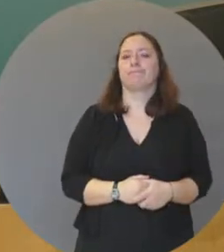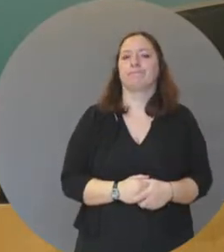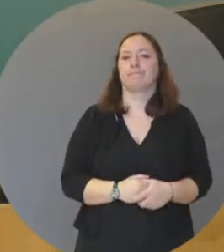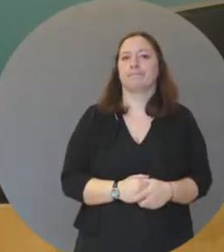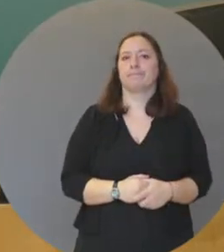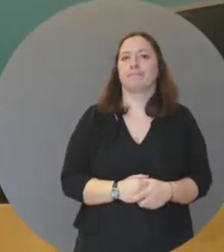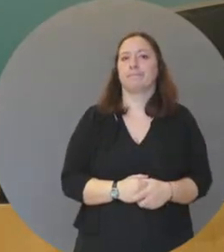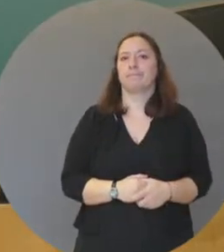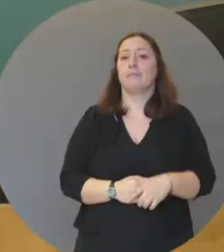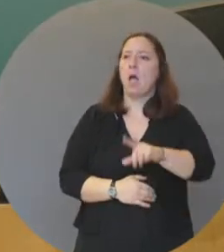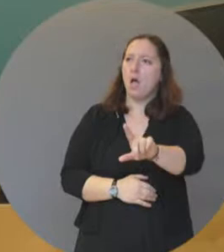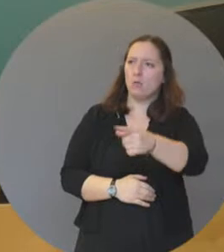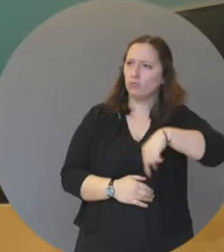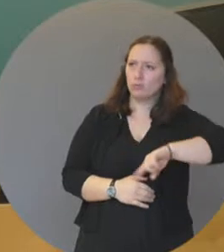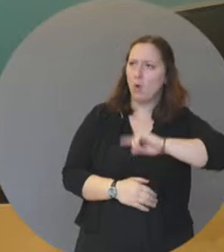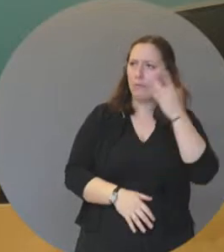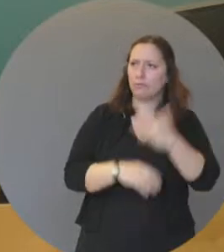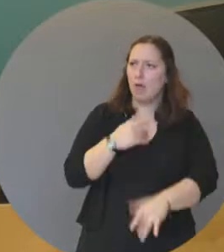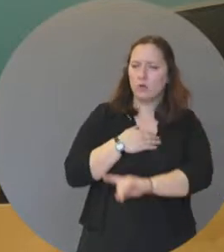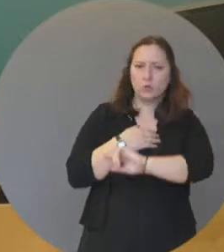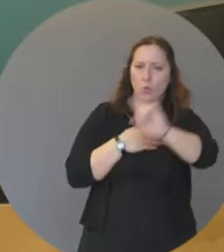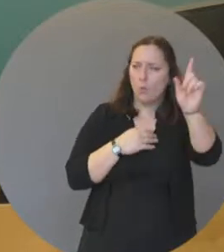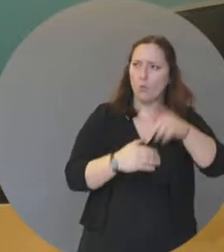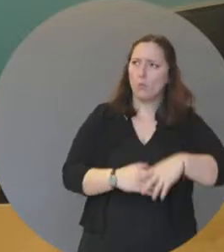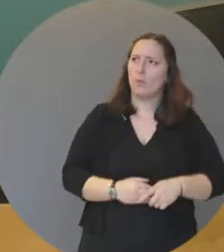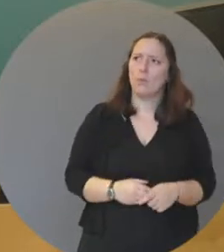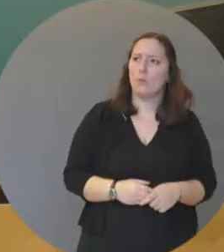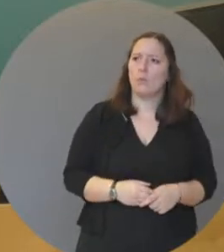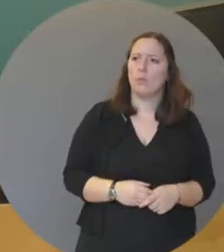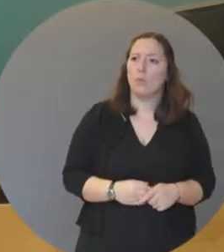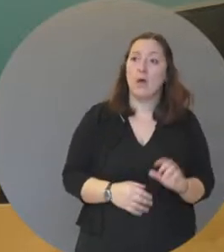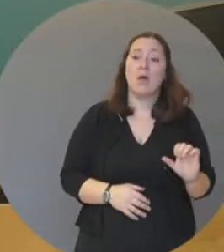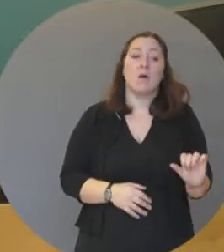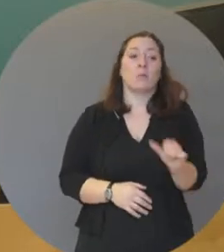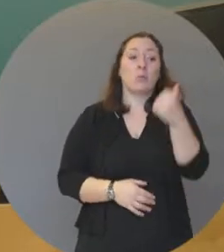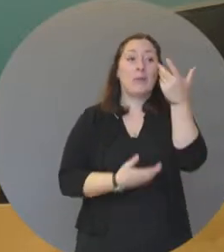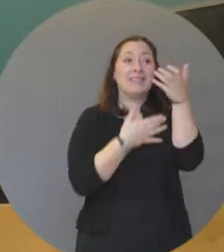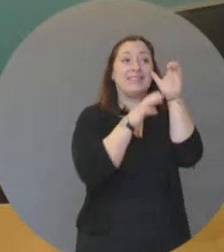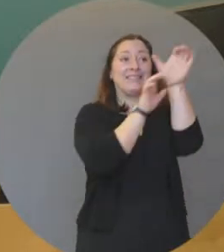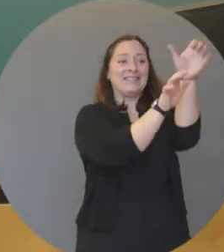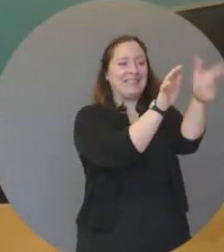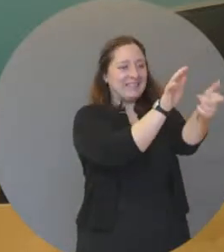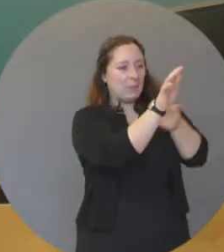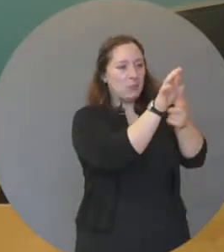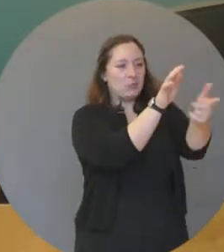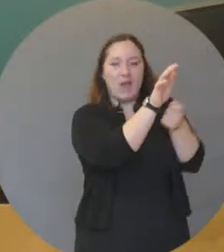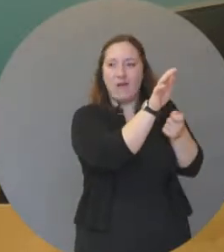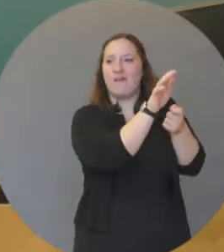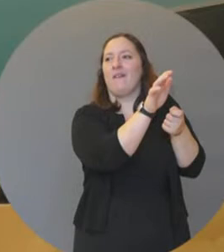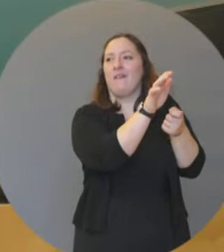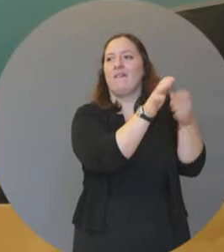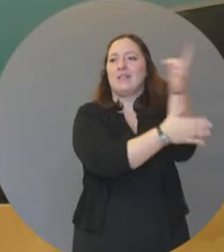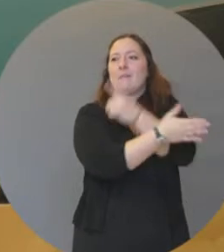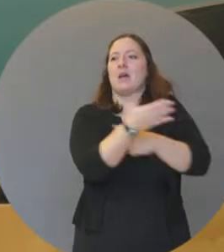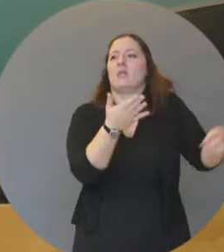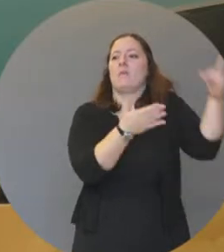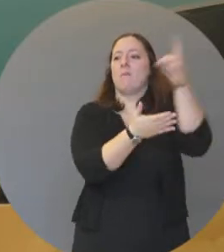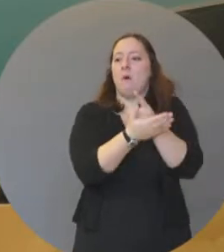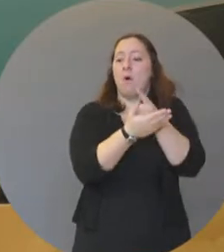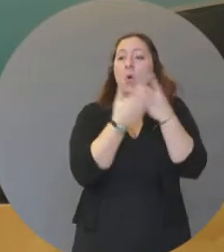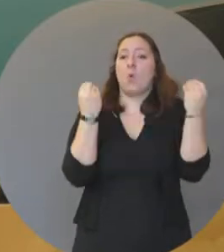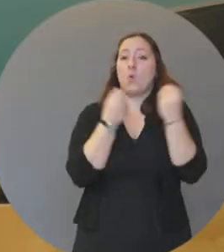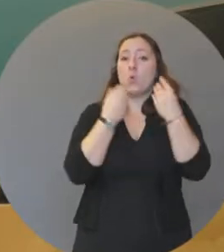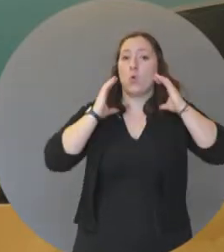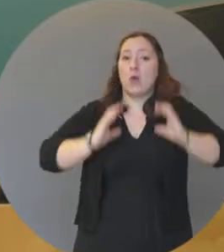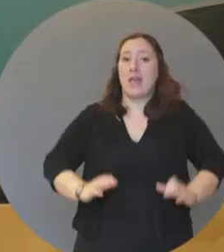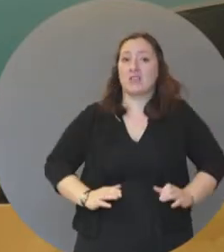mais nous ne sommes pas en retard la première généralisation de distributeurs de protection périodiques à l'échelle départementale dans tous les collèges